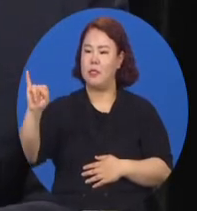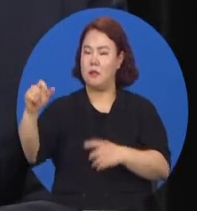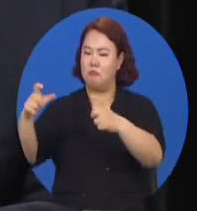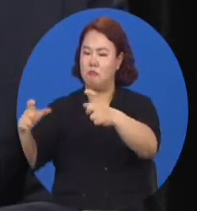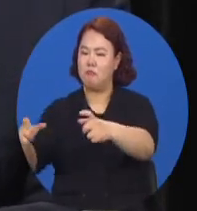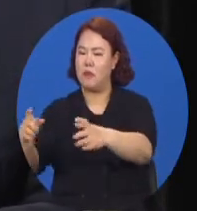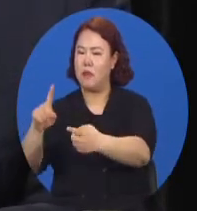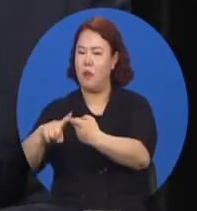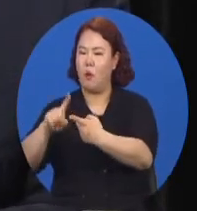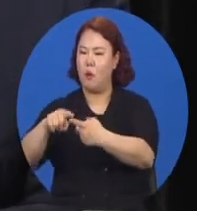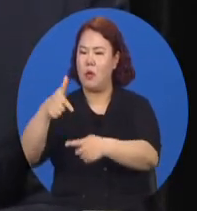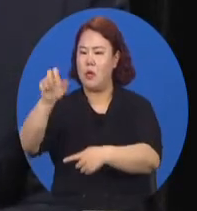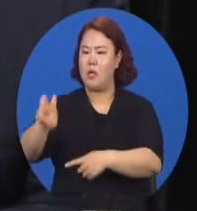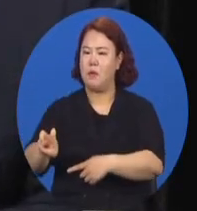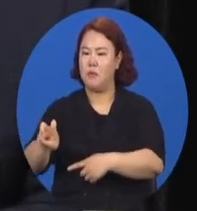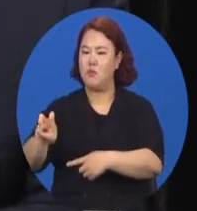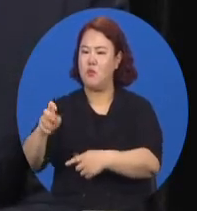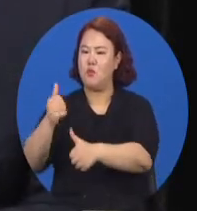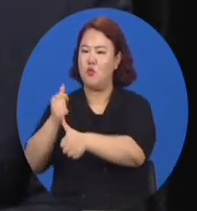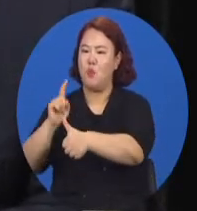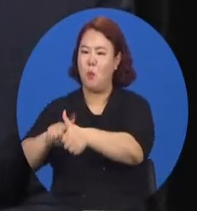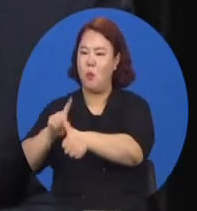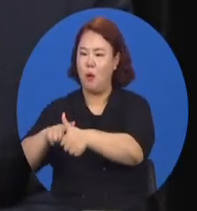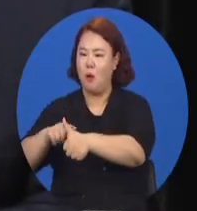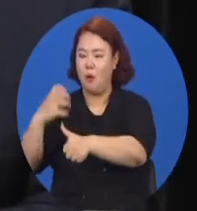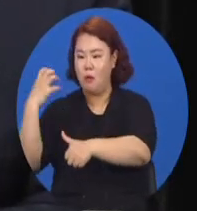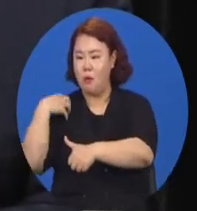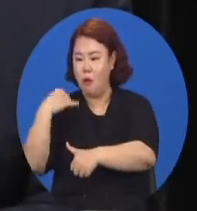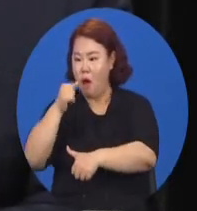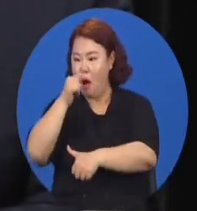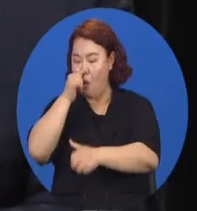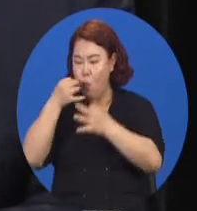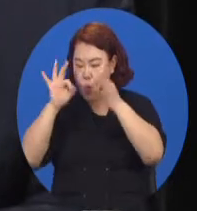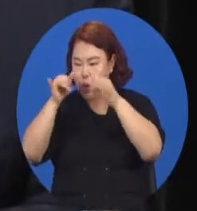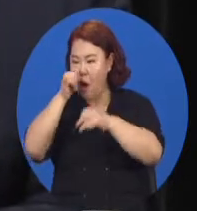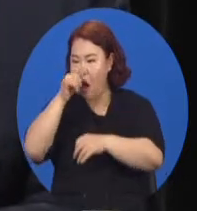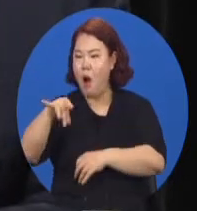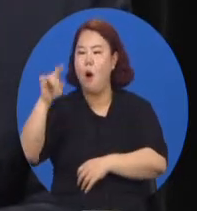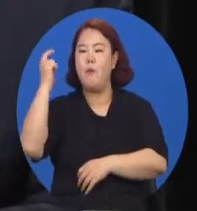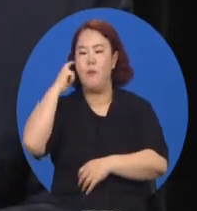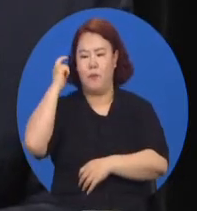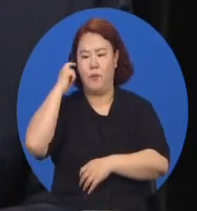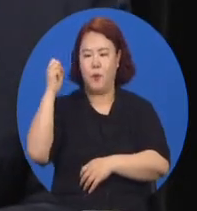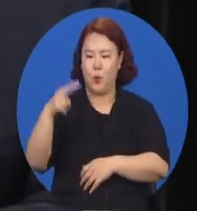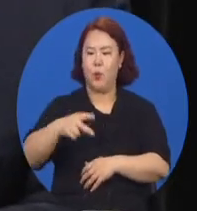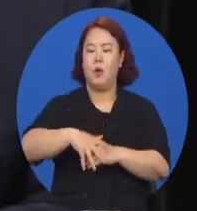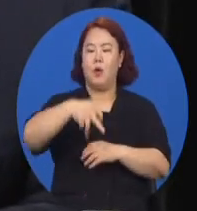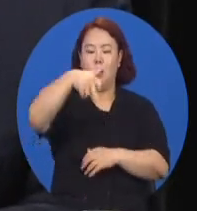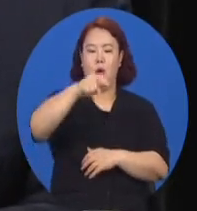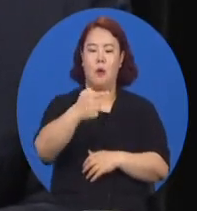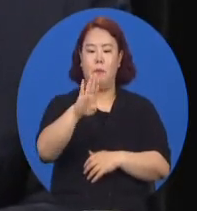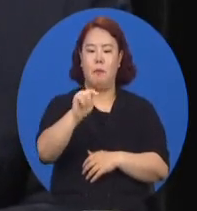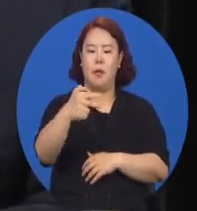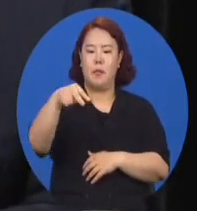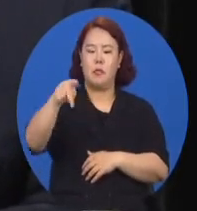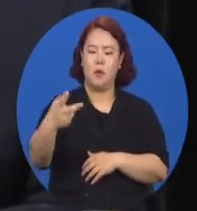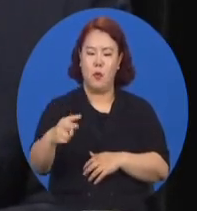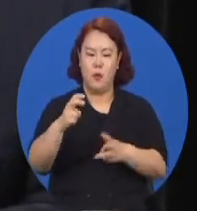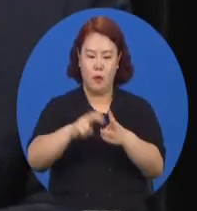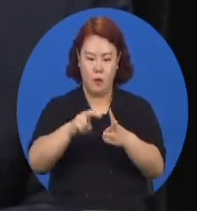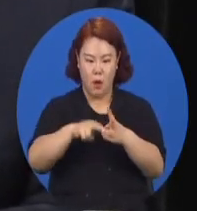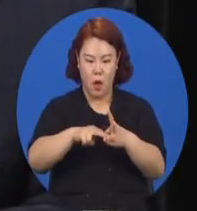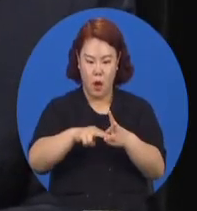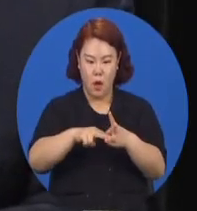했다고 하는 것은 오늘 이 자리에서 처음 듣는 얘기고요. 또 이 컨벤션 센터가 이 재기능을 하겠느냐